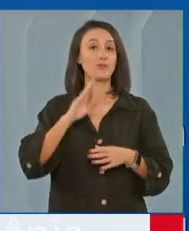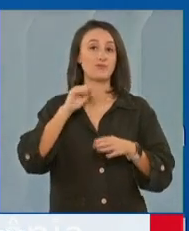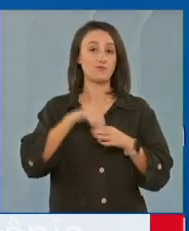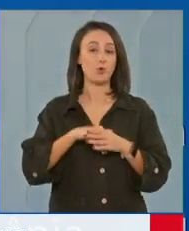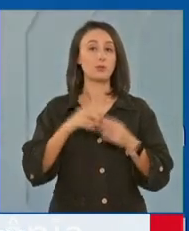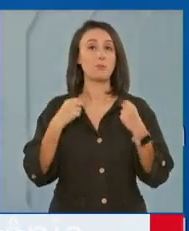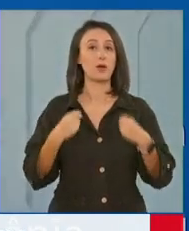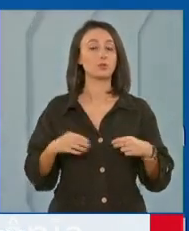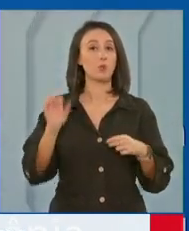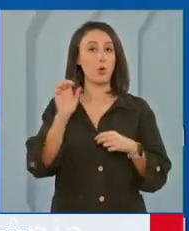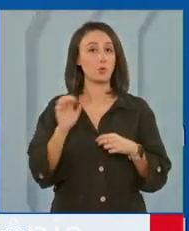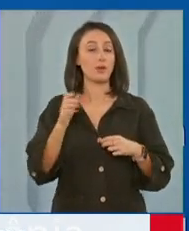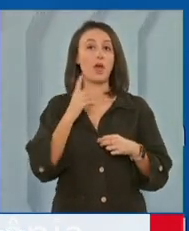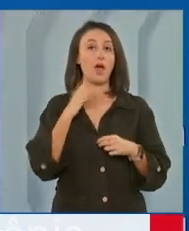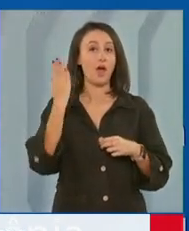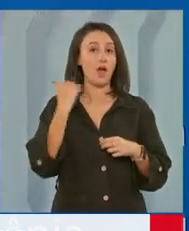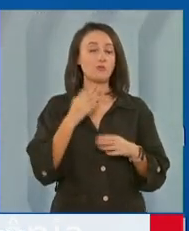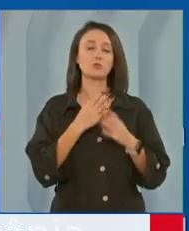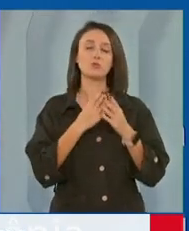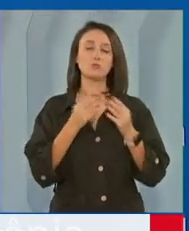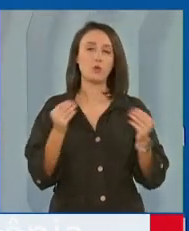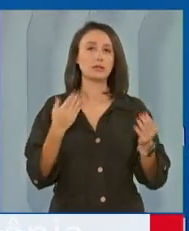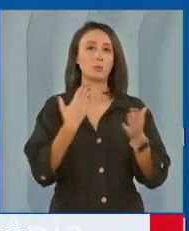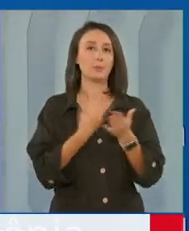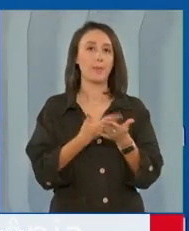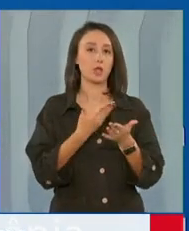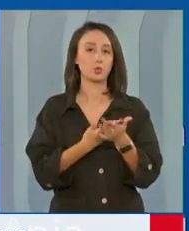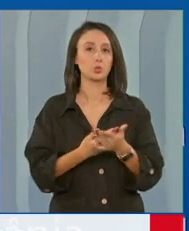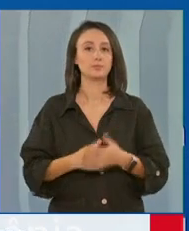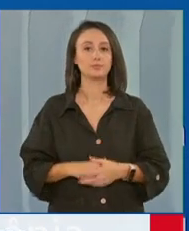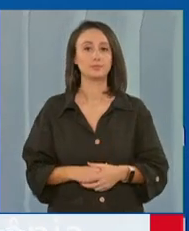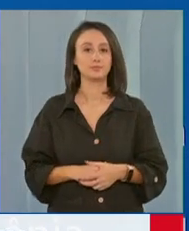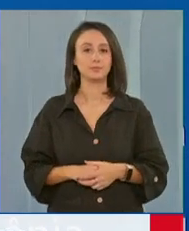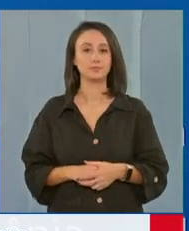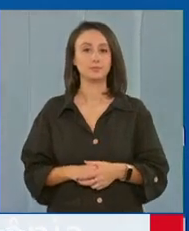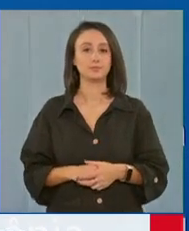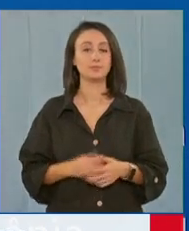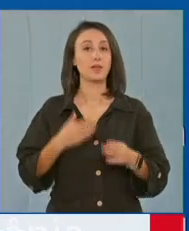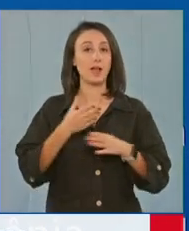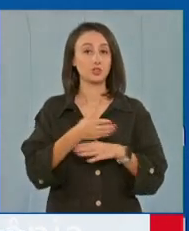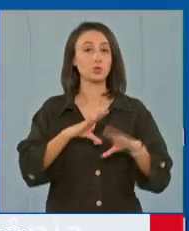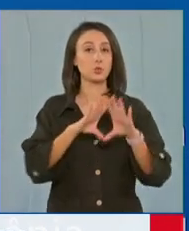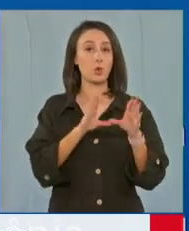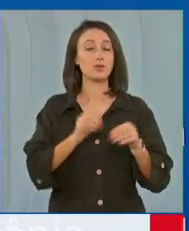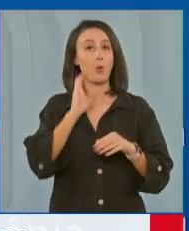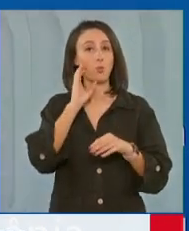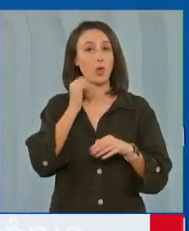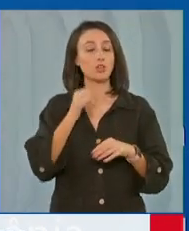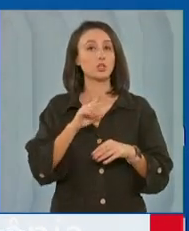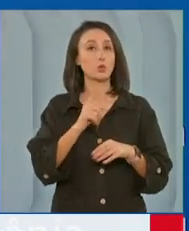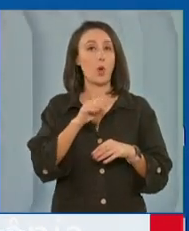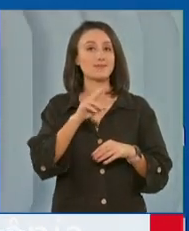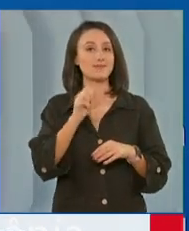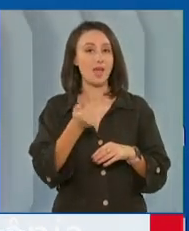în Parlamentul European, care a fost covârșitor pentru accesul României, Bulgariei și